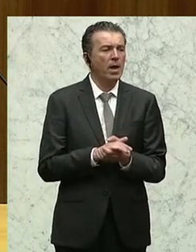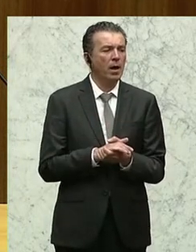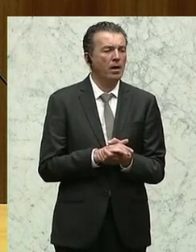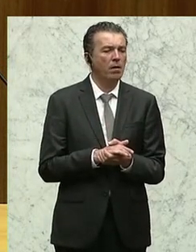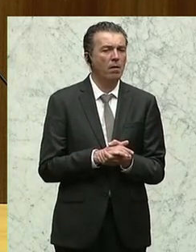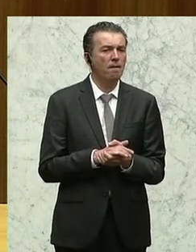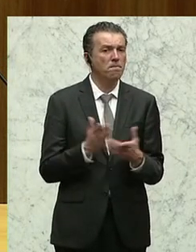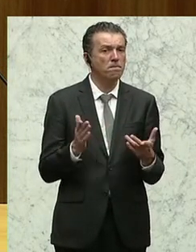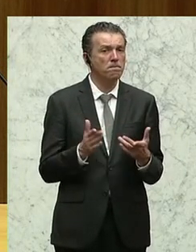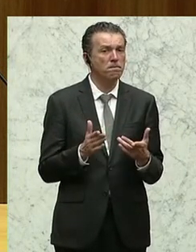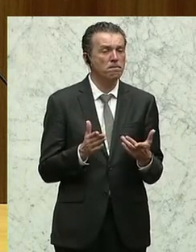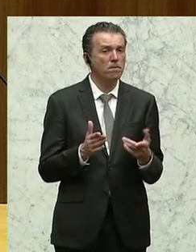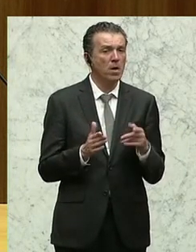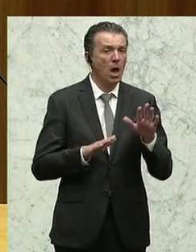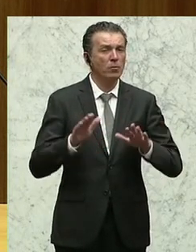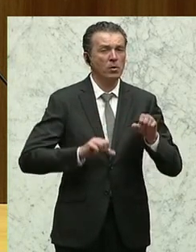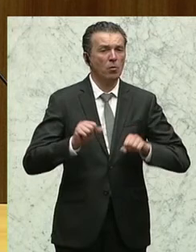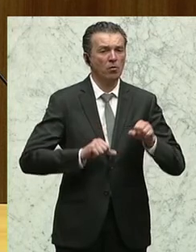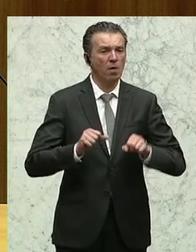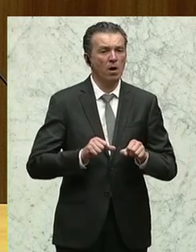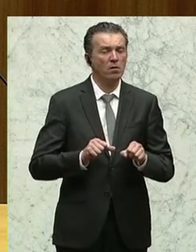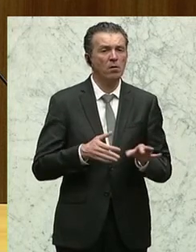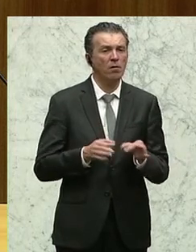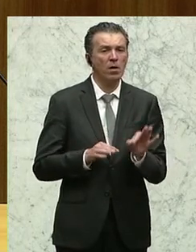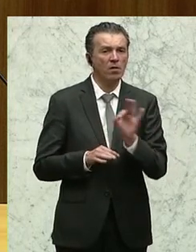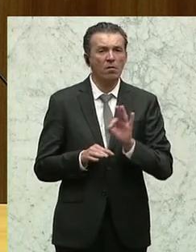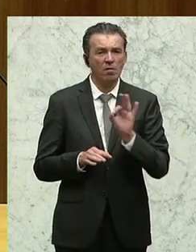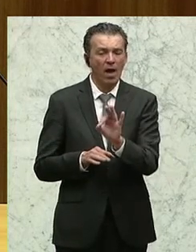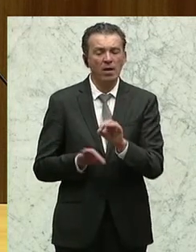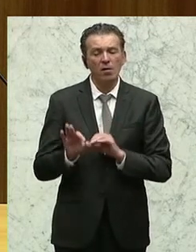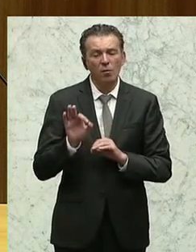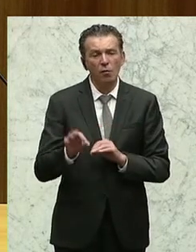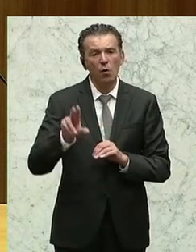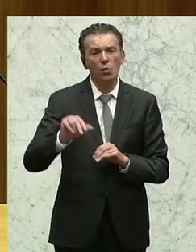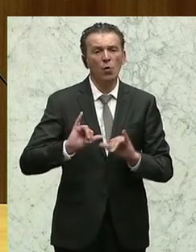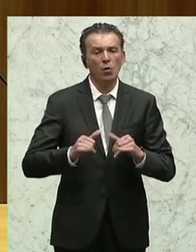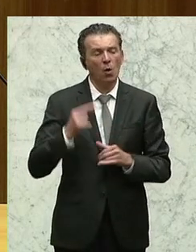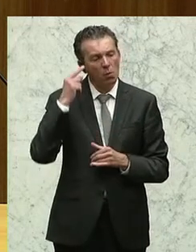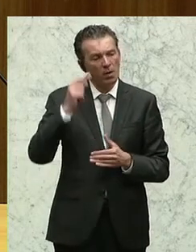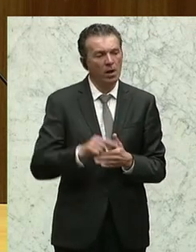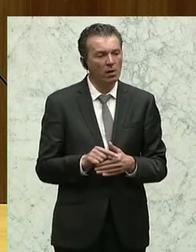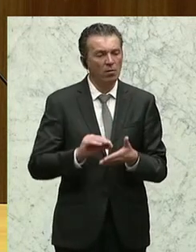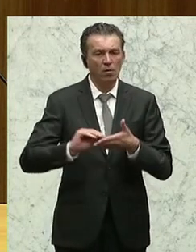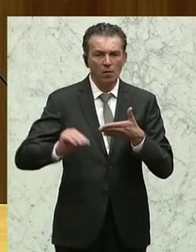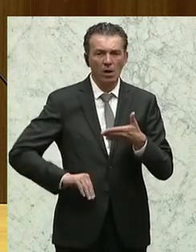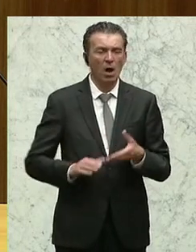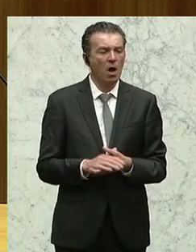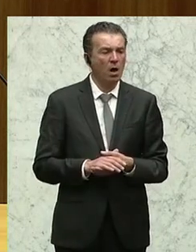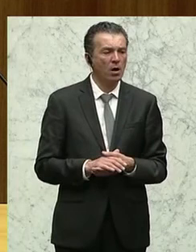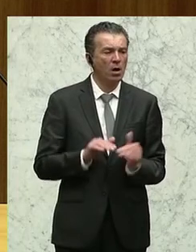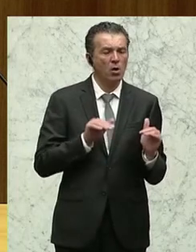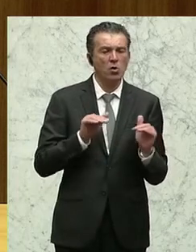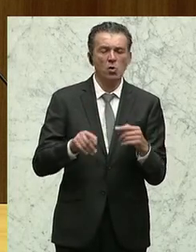die Signalwirkung, die Ihr Abstimmungsverhalten auch in Südtirol hat. Bedenken Sie, wir haben vertragsmäßig